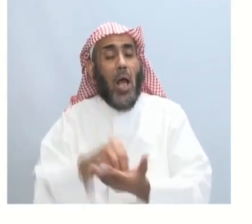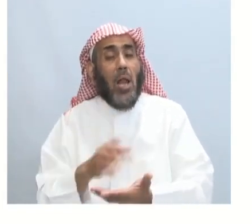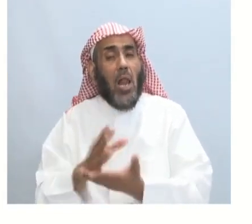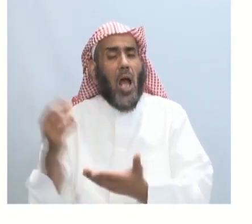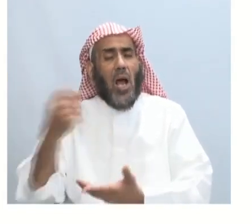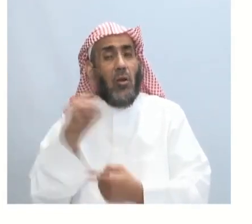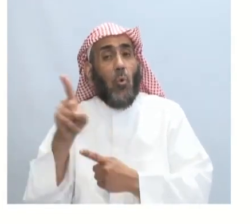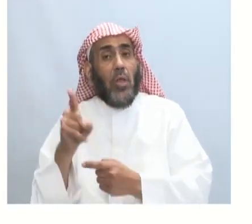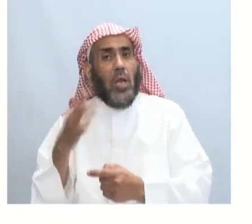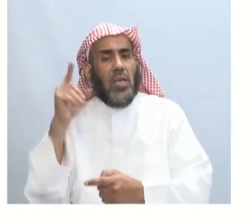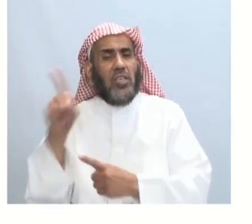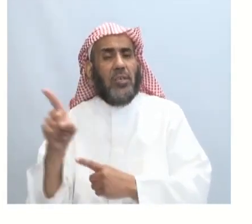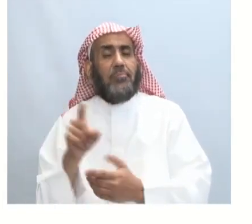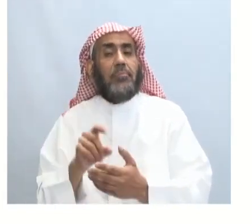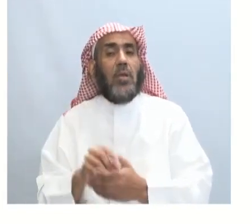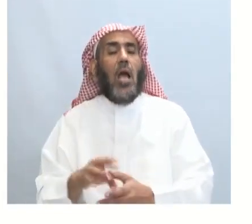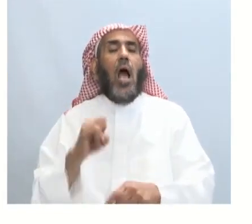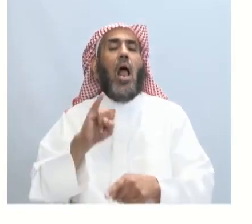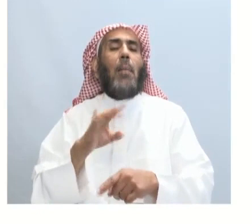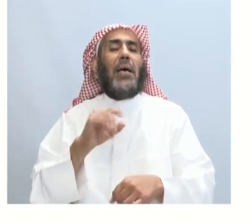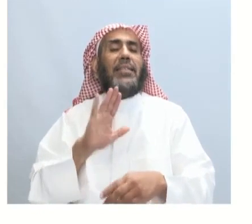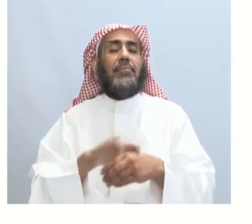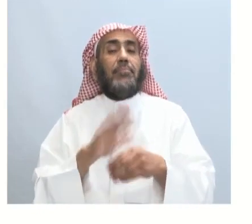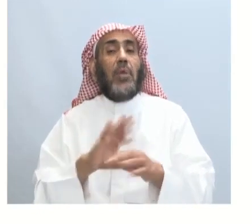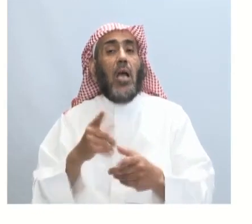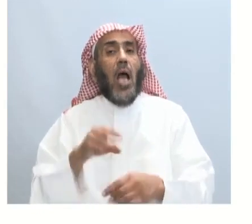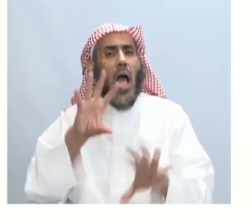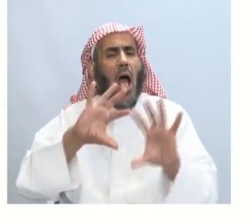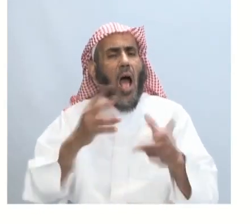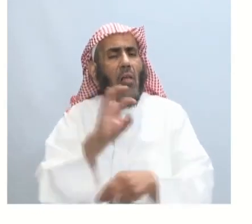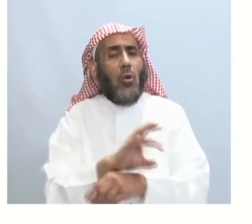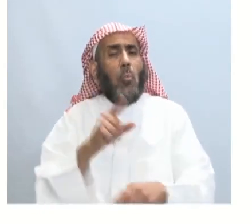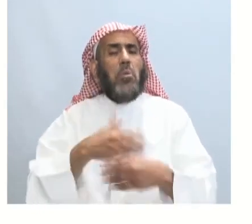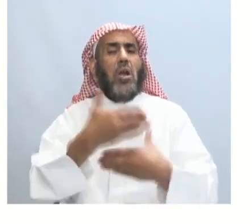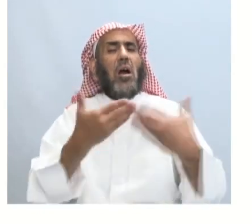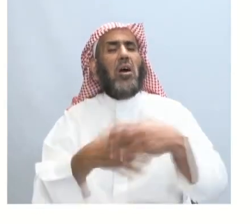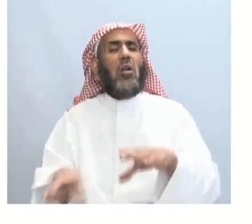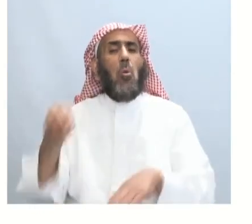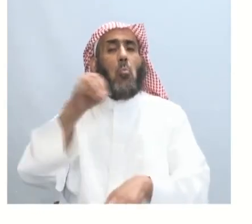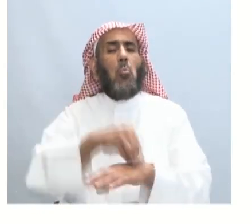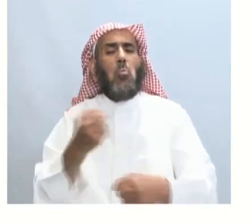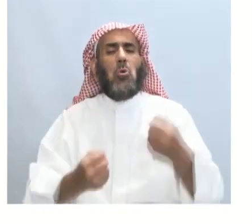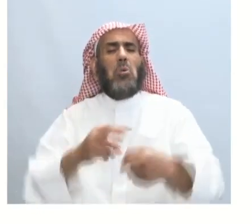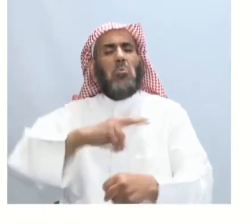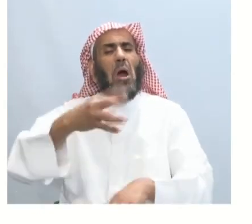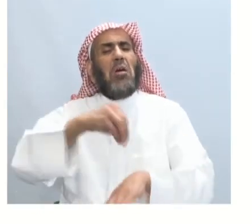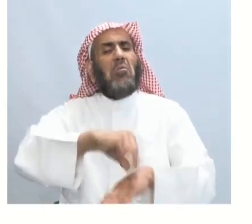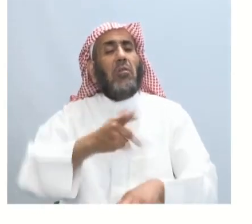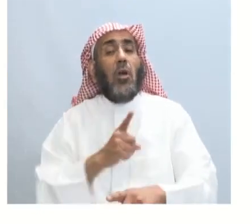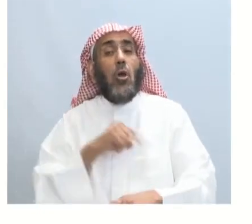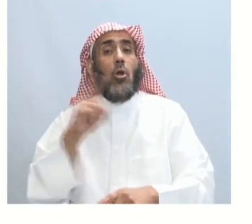العيني هو ذلك الشيء ماذا المادي هذا الشيء المادي من عقار او منقول من مركوب وغيرها